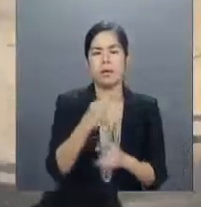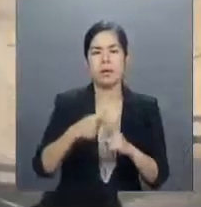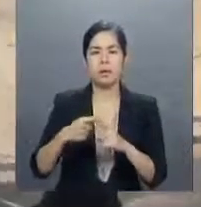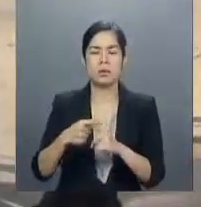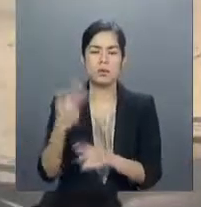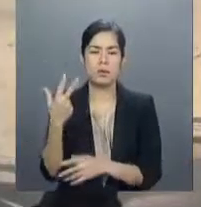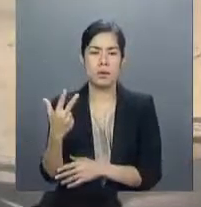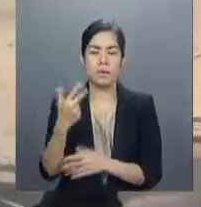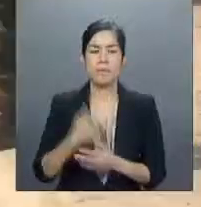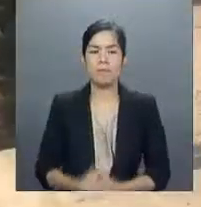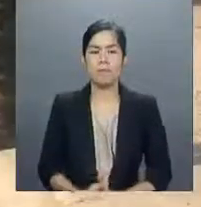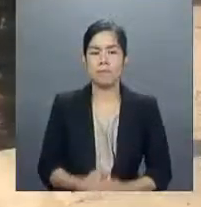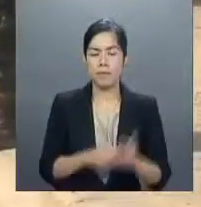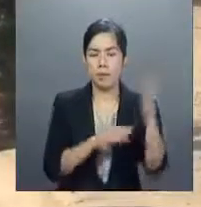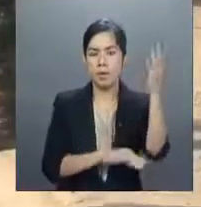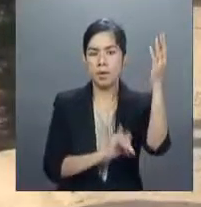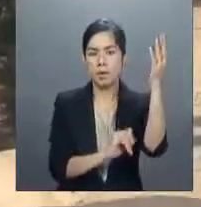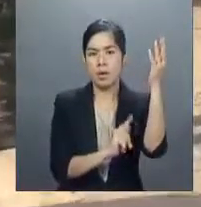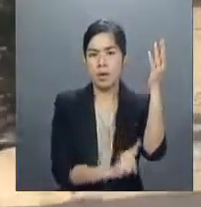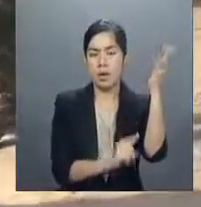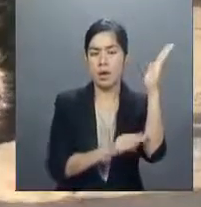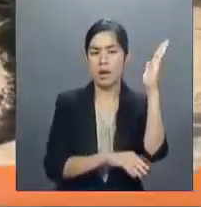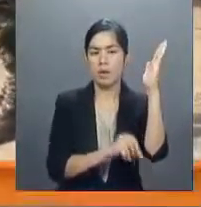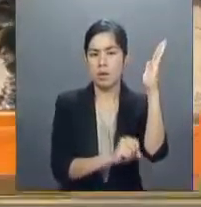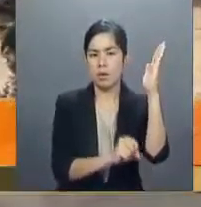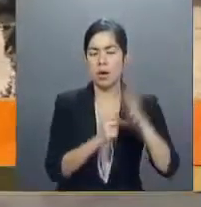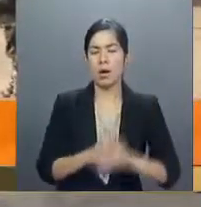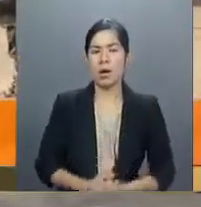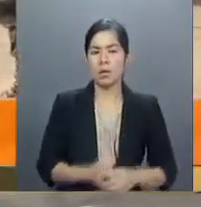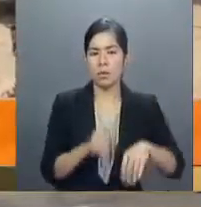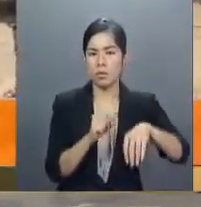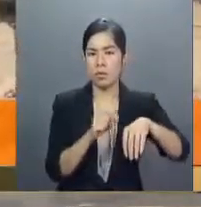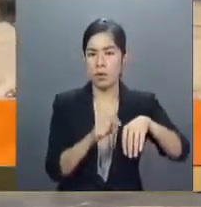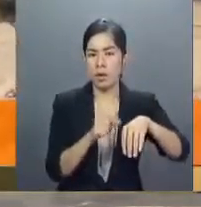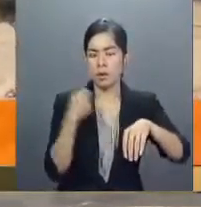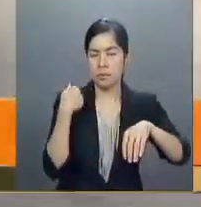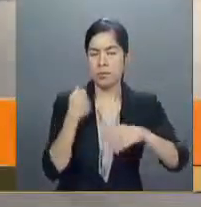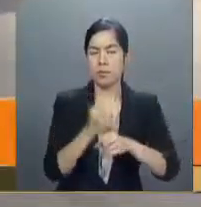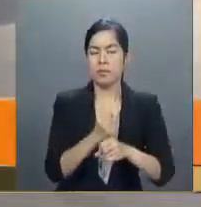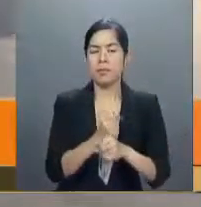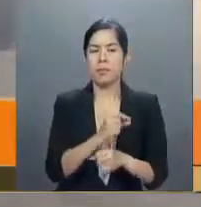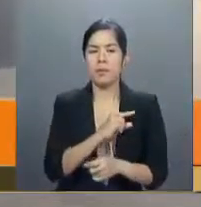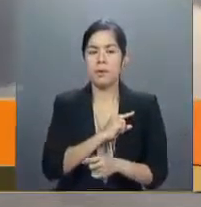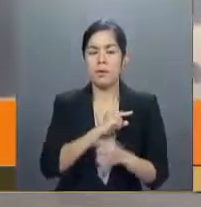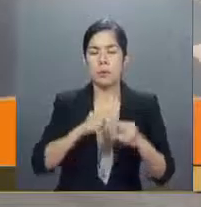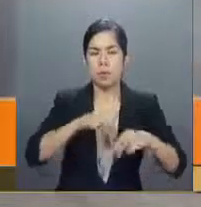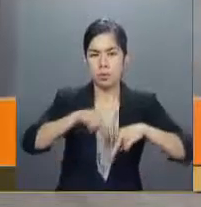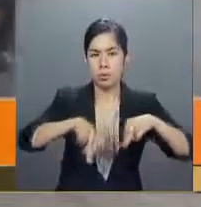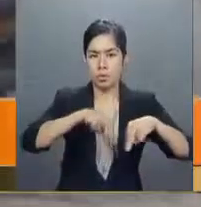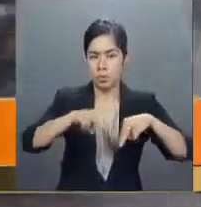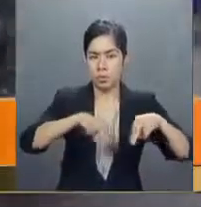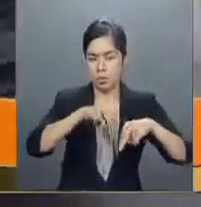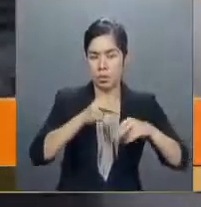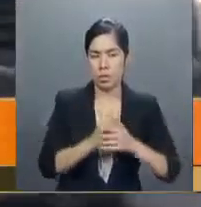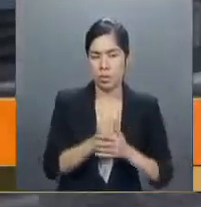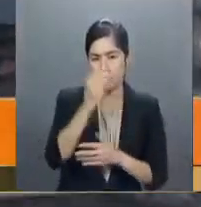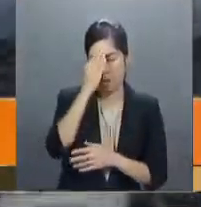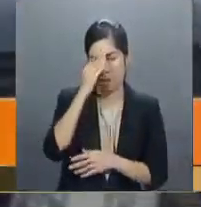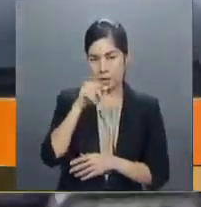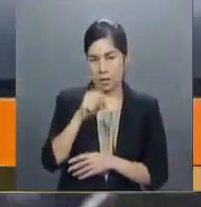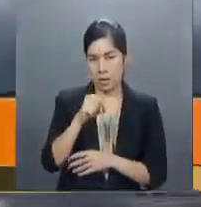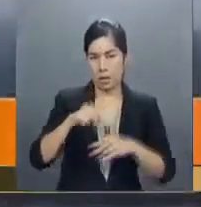ส่วนที่จังหวัดยะลาและสงขลานะคะทางเจ้าหน้าที่หน่วยงานความมั่นคงตั้งด่านตรวจบนถนนเส้นทางเข้าตัวเมืองเพื่อตรวจค้นวัต